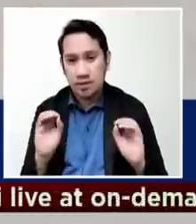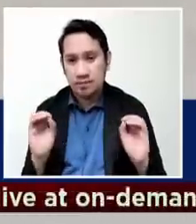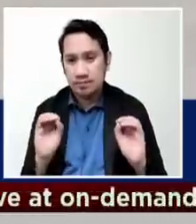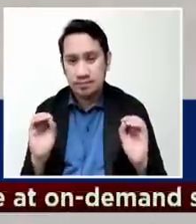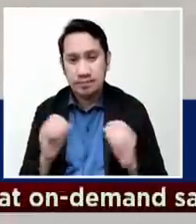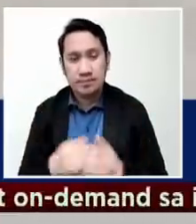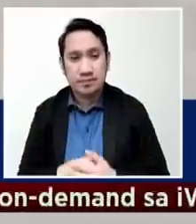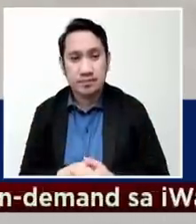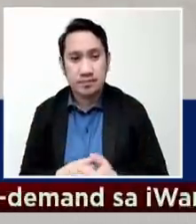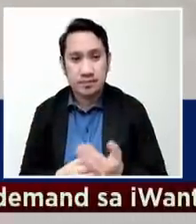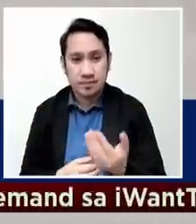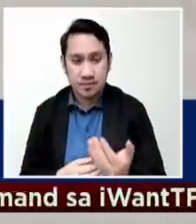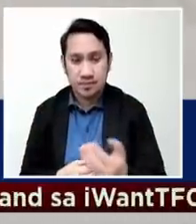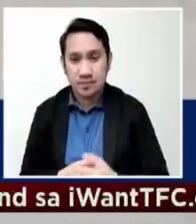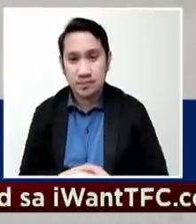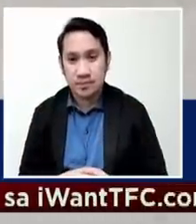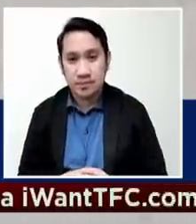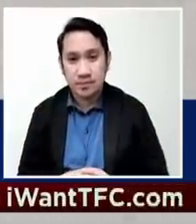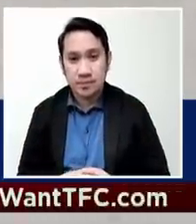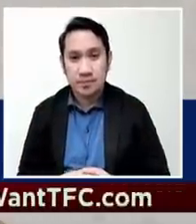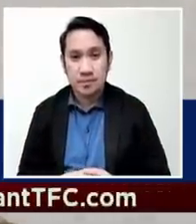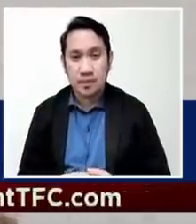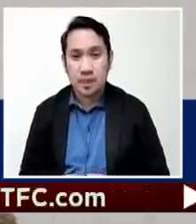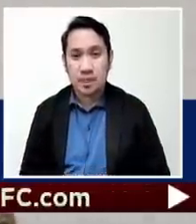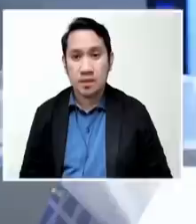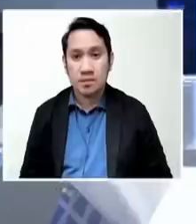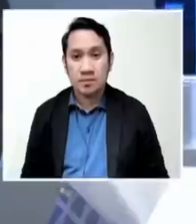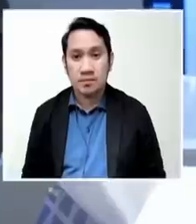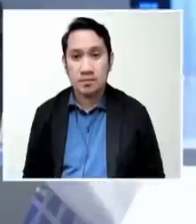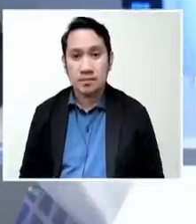Jeff Caparas, ABS-CBN News.